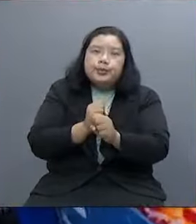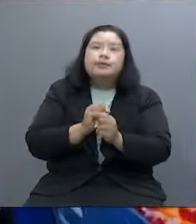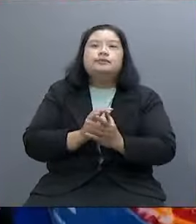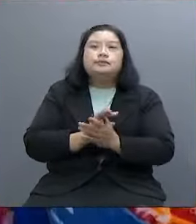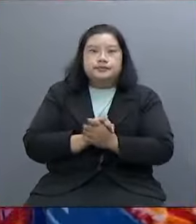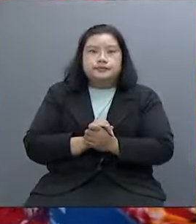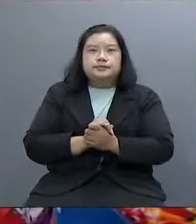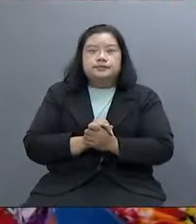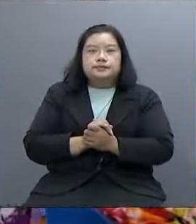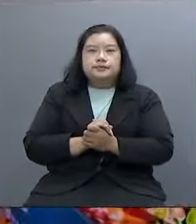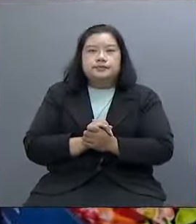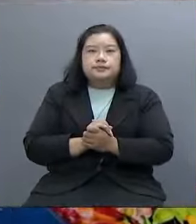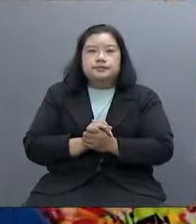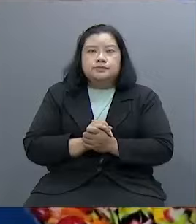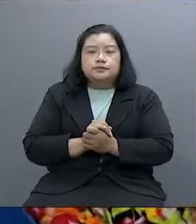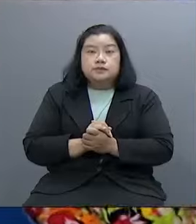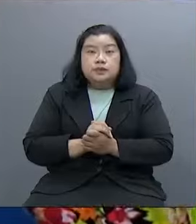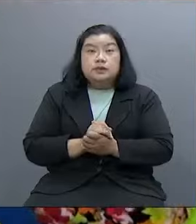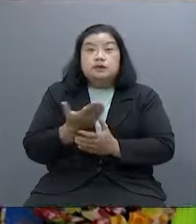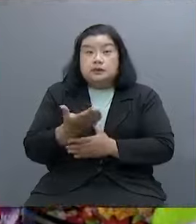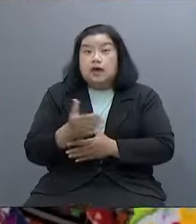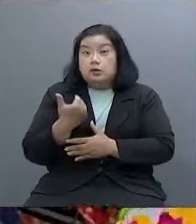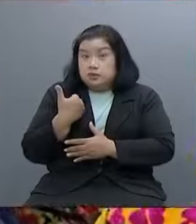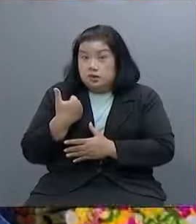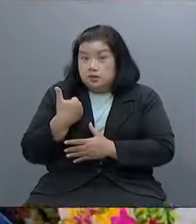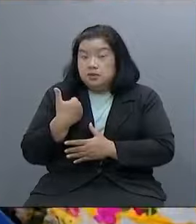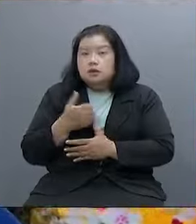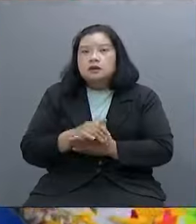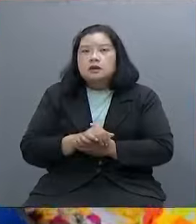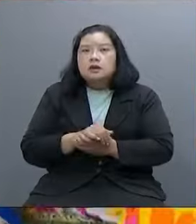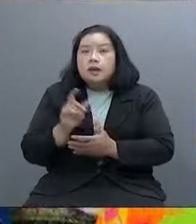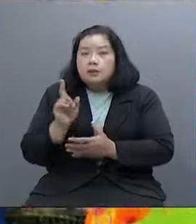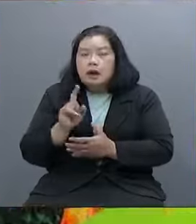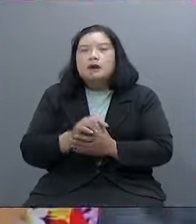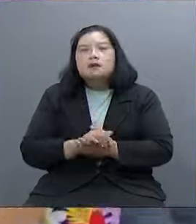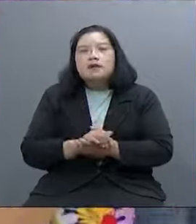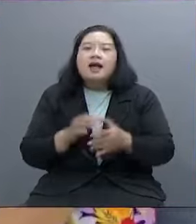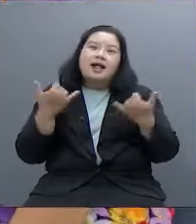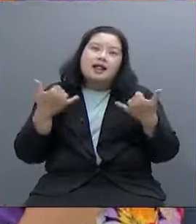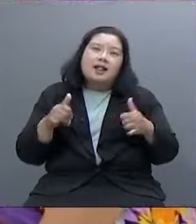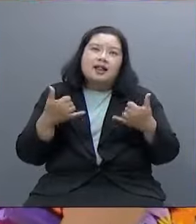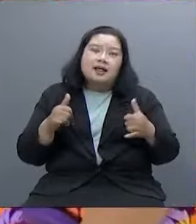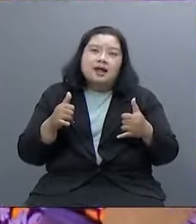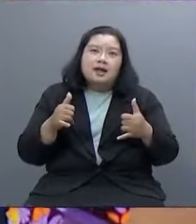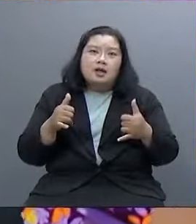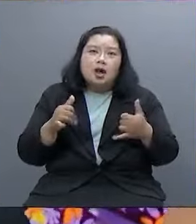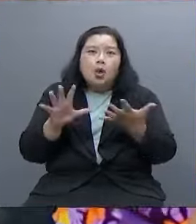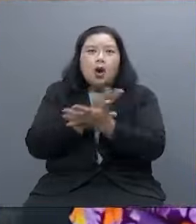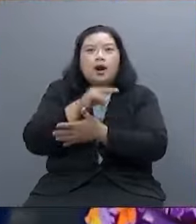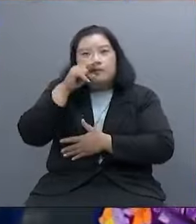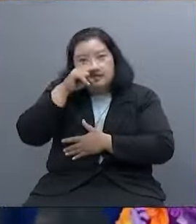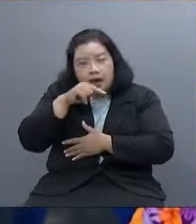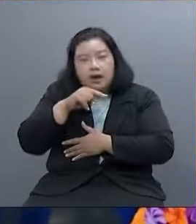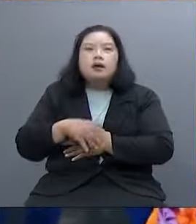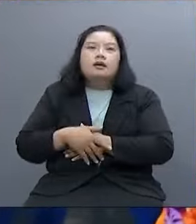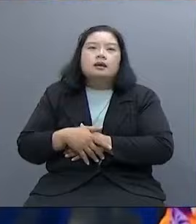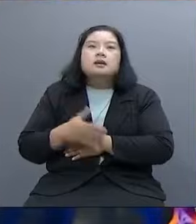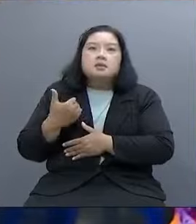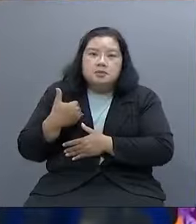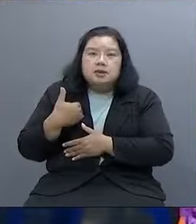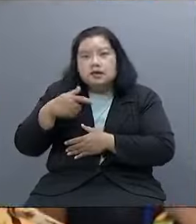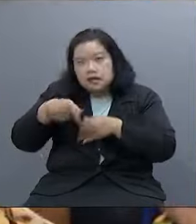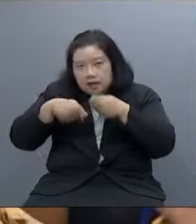นี้นะคะคุณผู้ชมภายในงานก็ยังมีการจัดกิจกรรมการละเล่นพื้นบ้านให้เหมาะสมกับผู้สูงวัยการรับประทานอาหารร่วมกัน